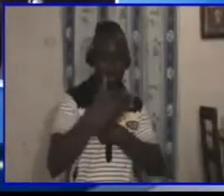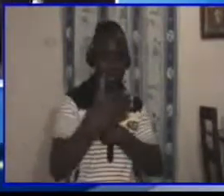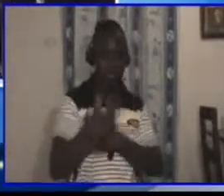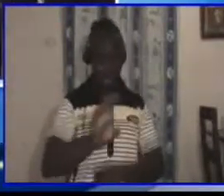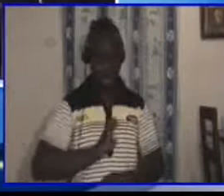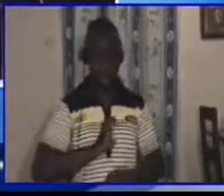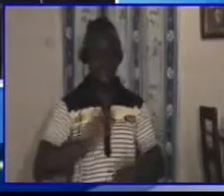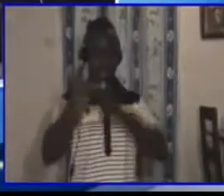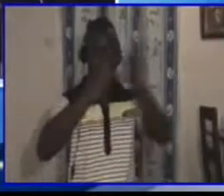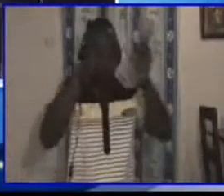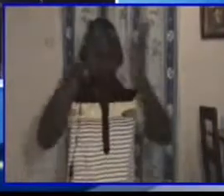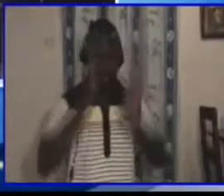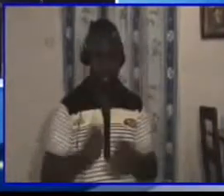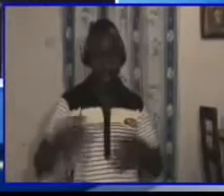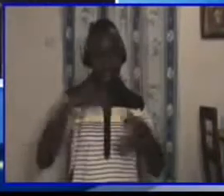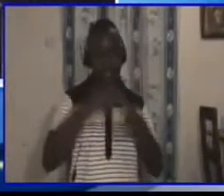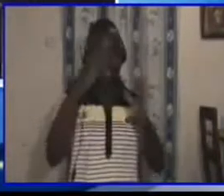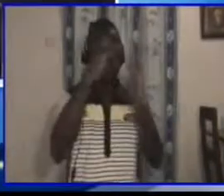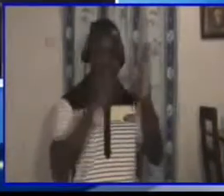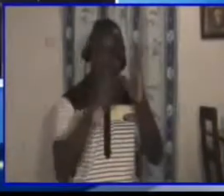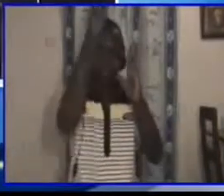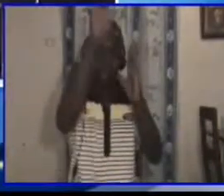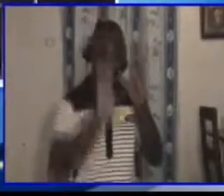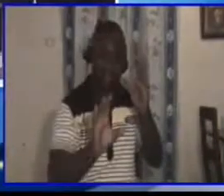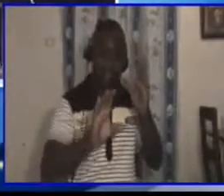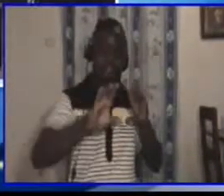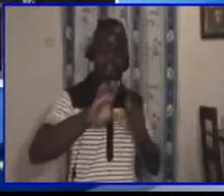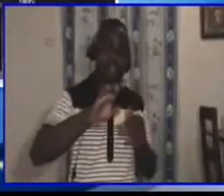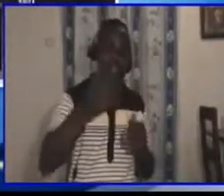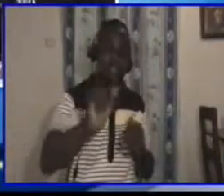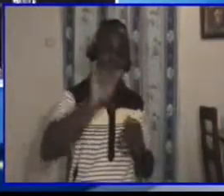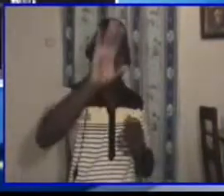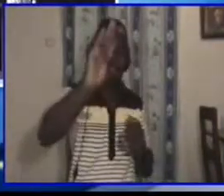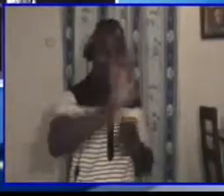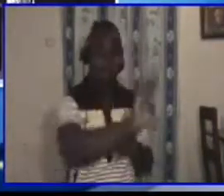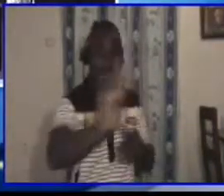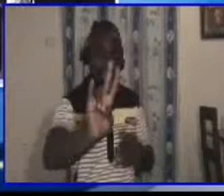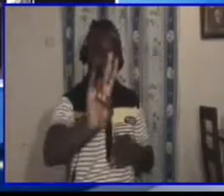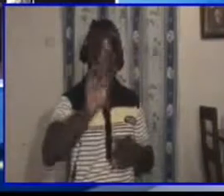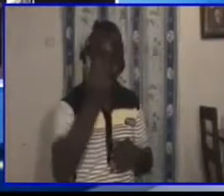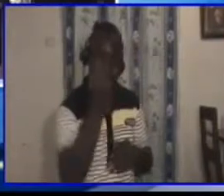ed avere parte in ciò che dio fa proprio ora